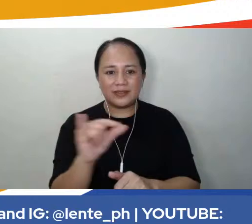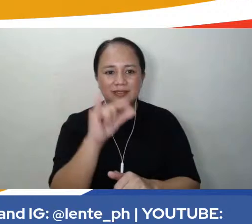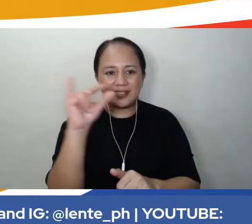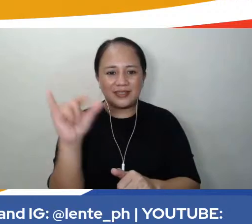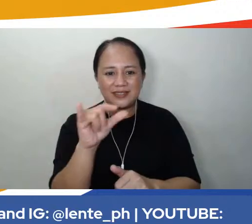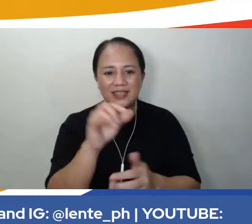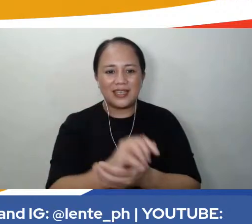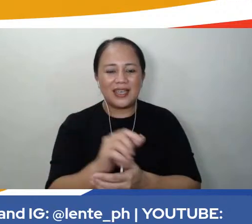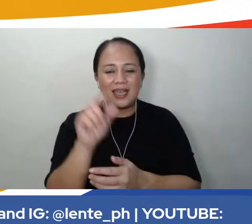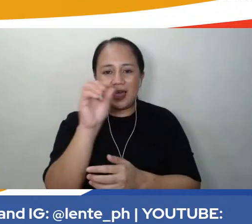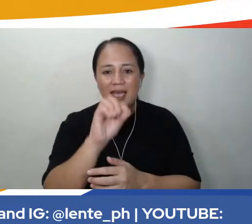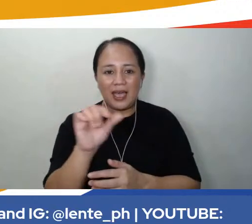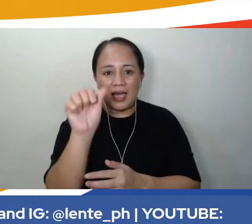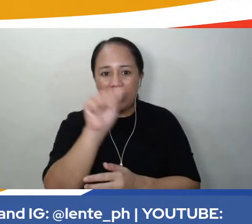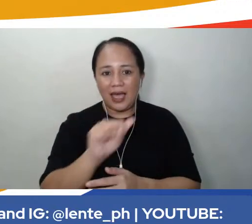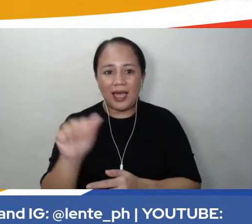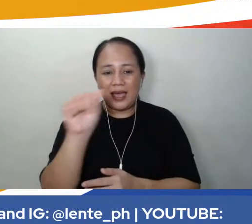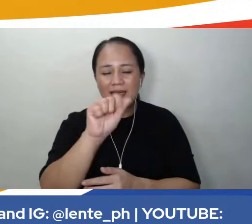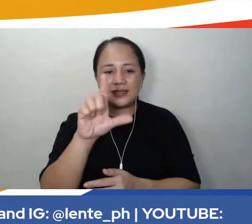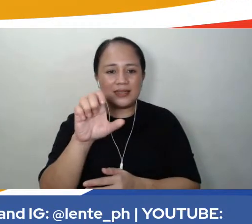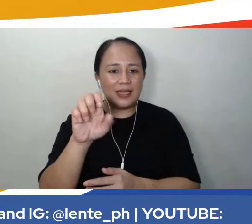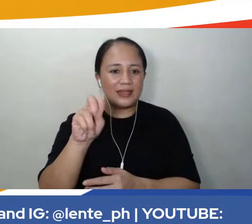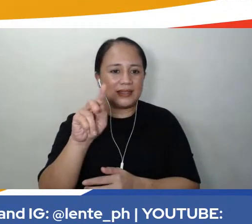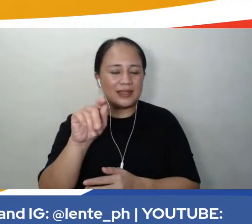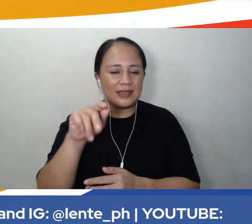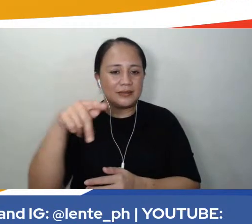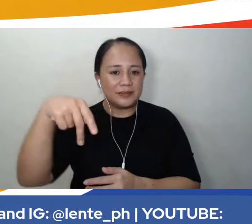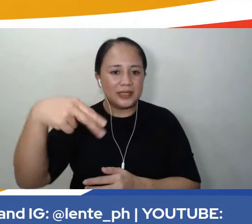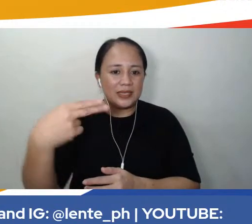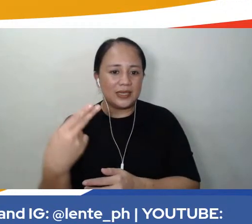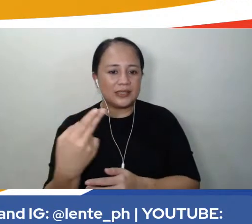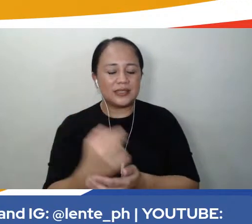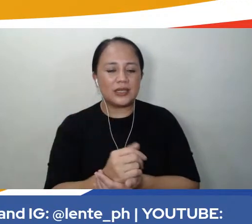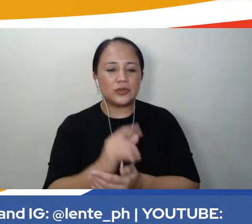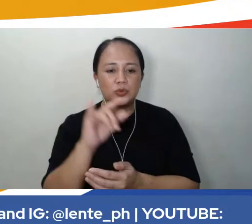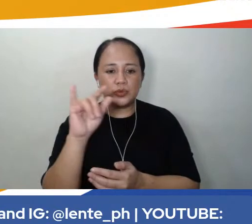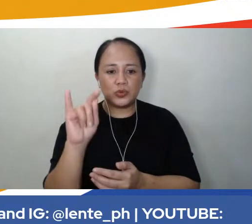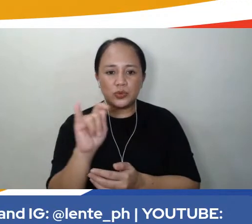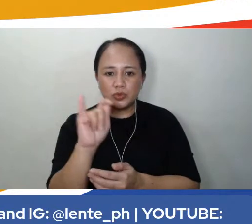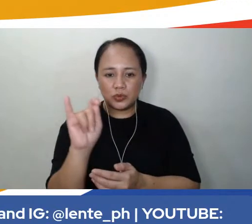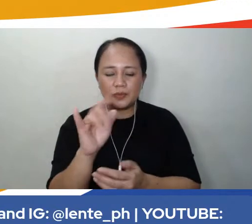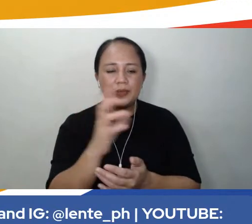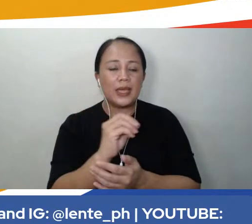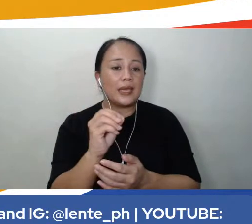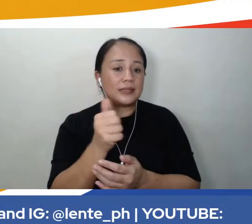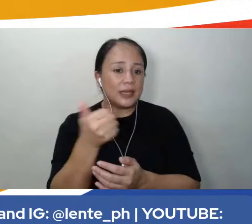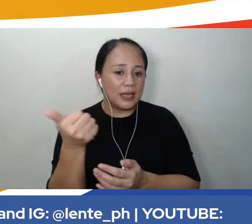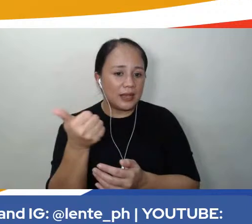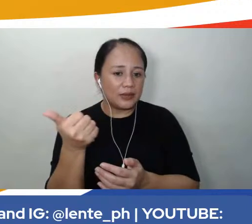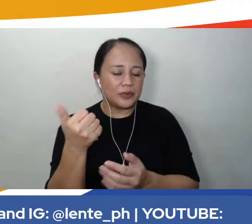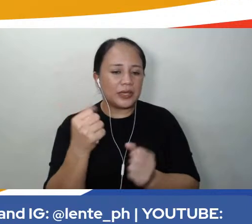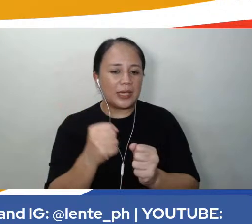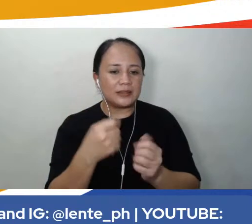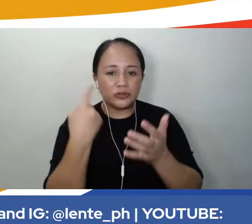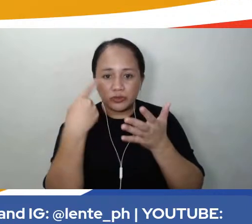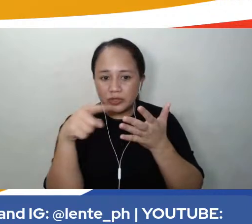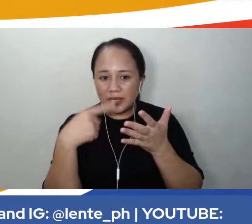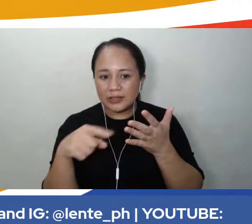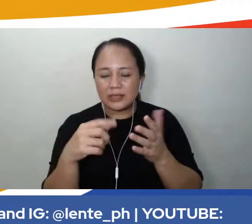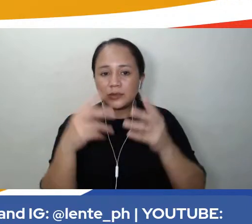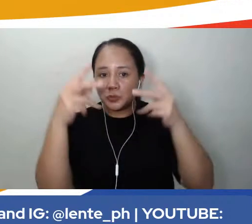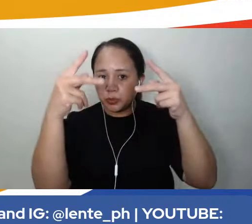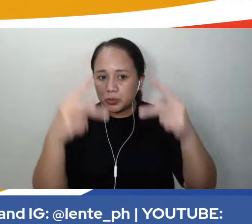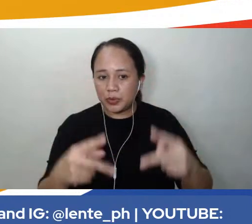at Lente_PH. Follow niyo rin po kami sa YouTube, Lente PH. And of course, you can also check our website.